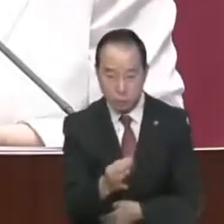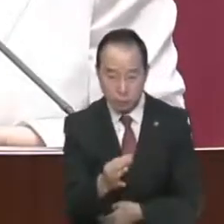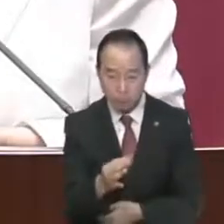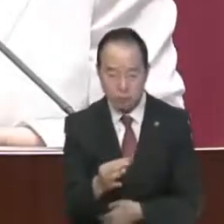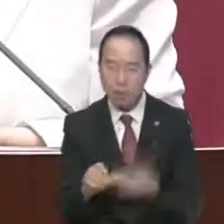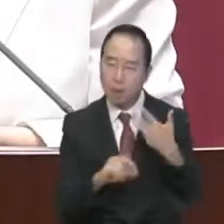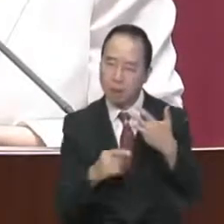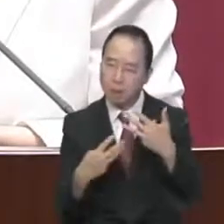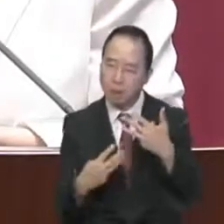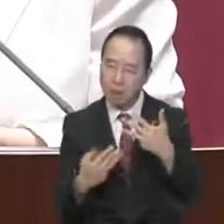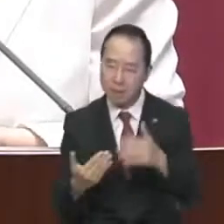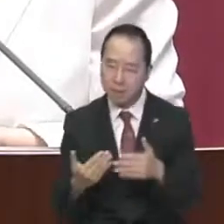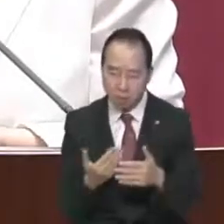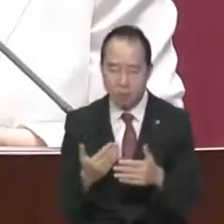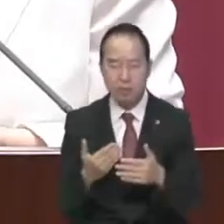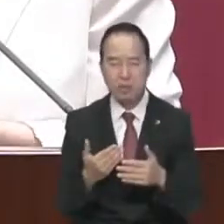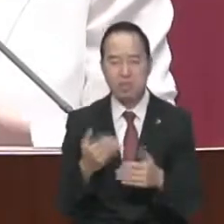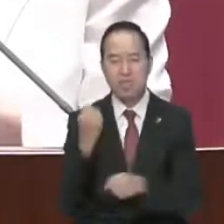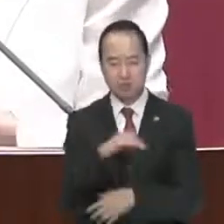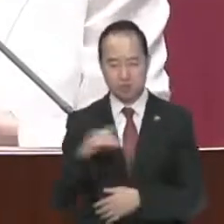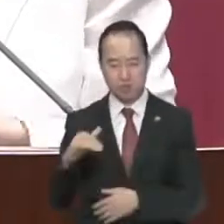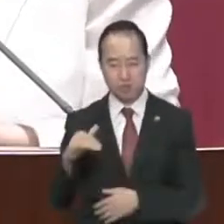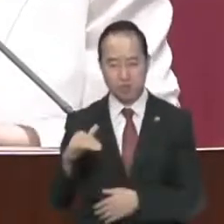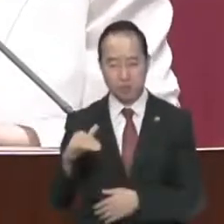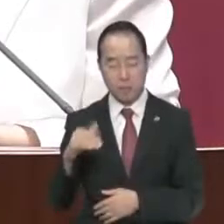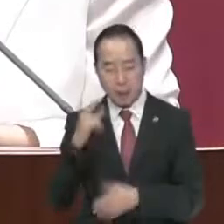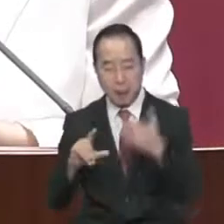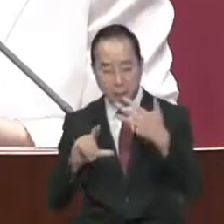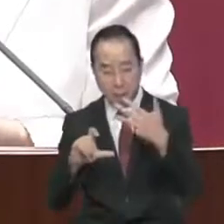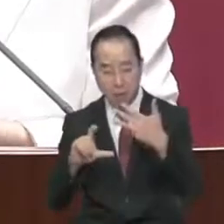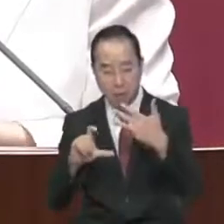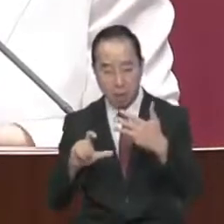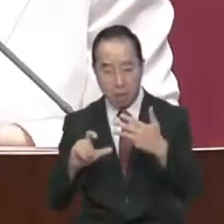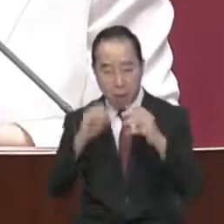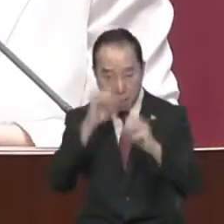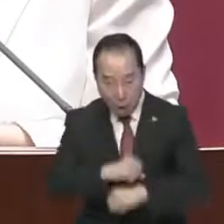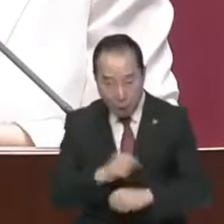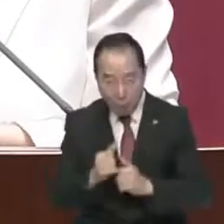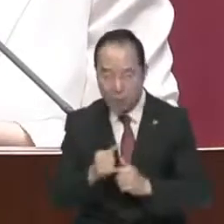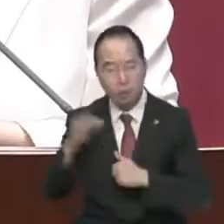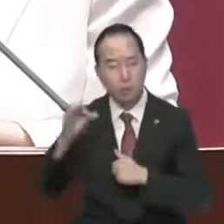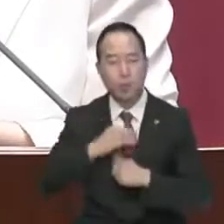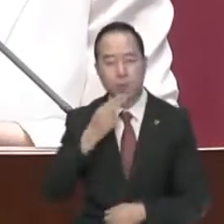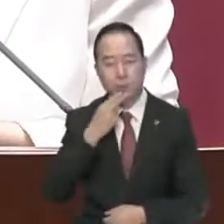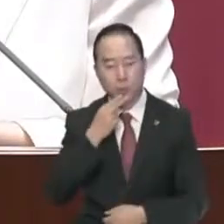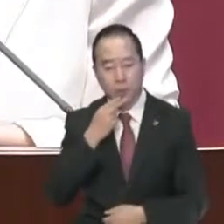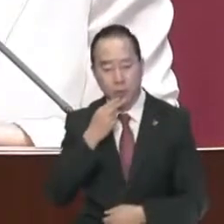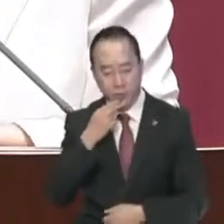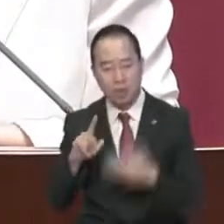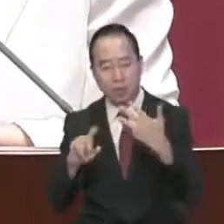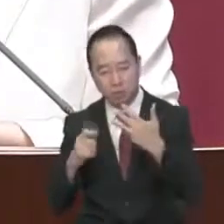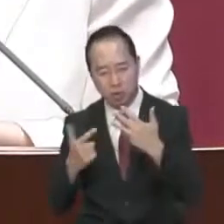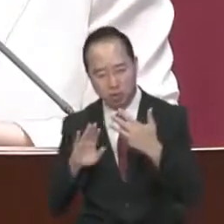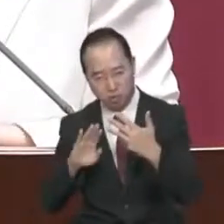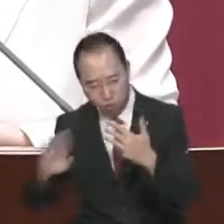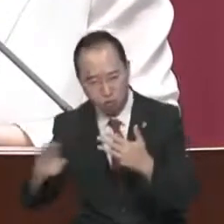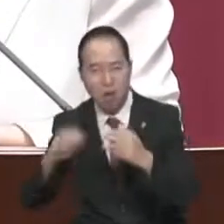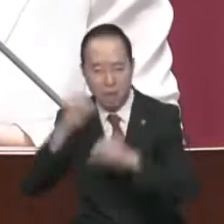상인들을 기준으로 하기 때문에 하루 일찍 폐업한, 8월 15일에 폐업한 이제 소상공인들은 받지 못하게 되는데요. 누적된